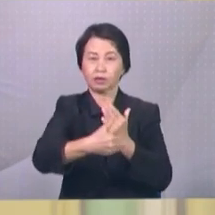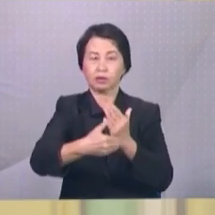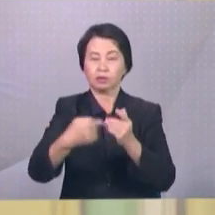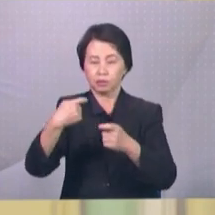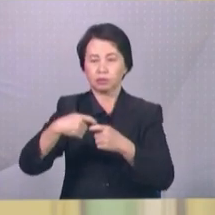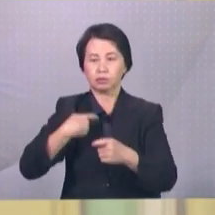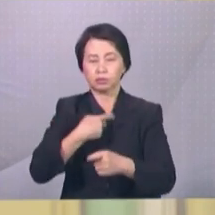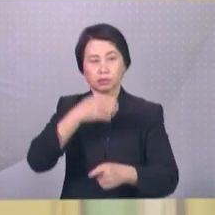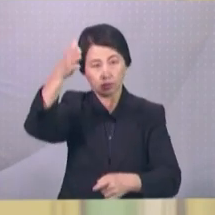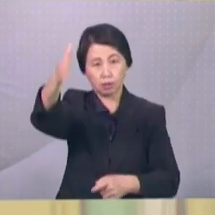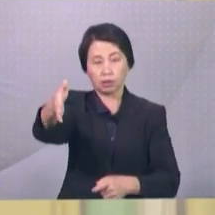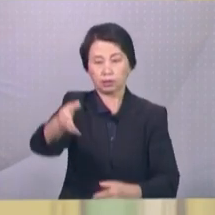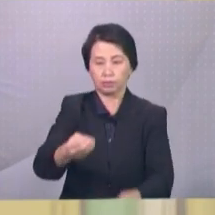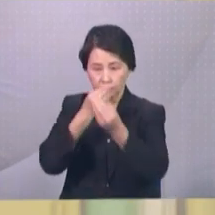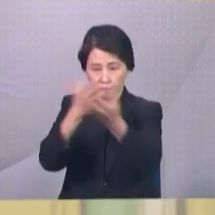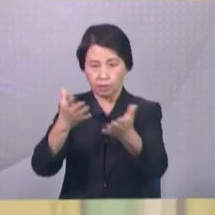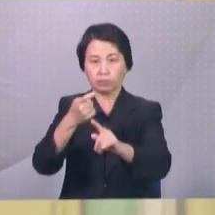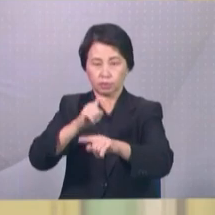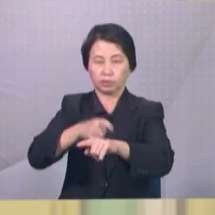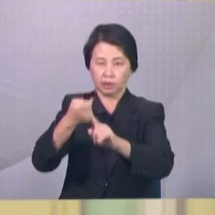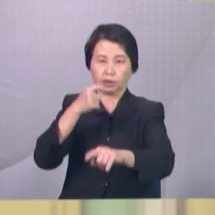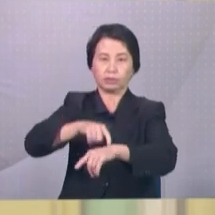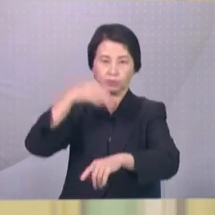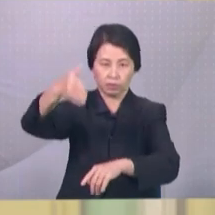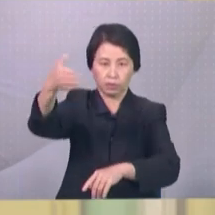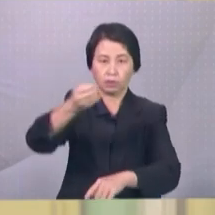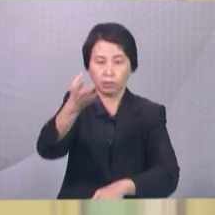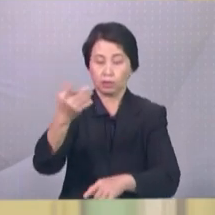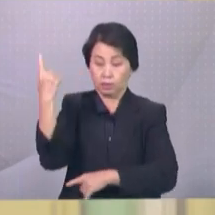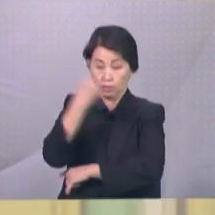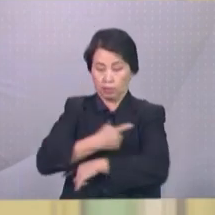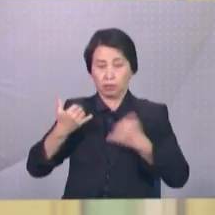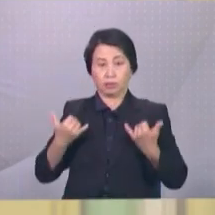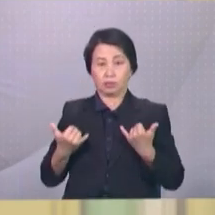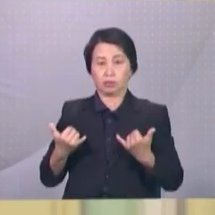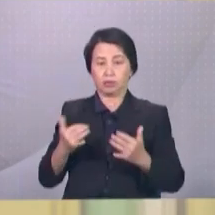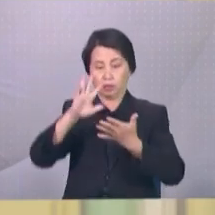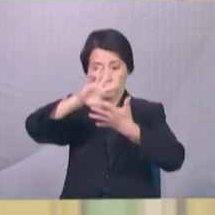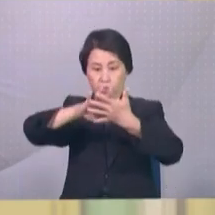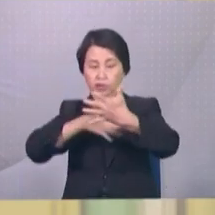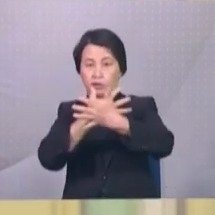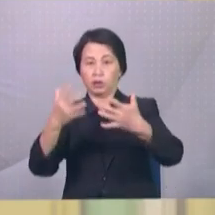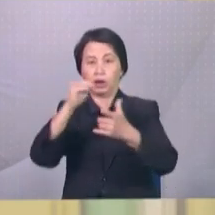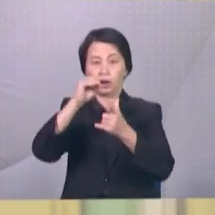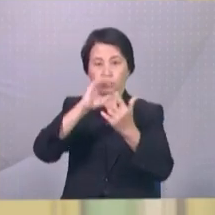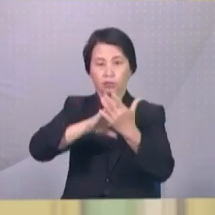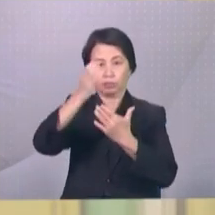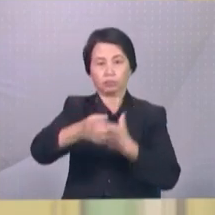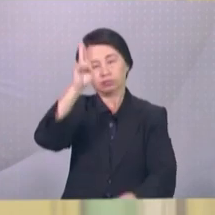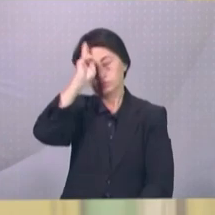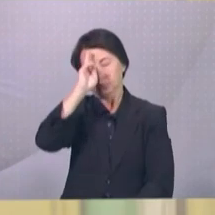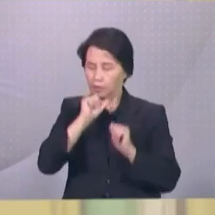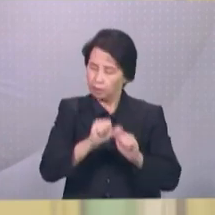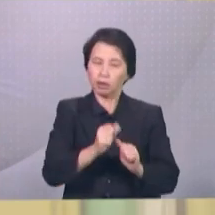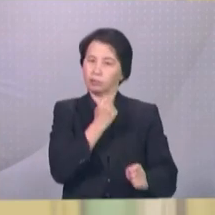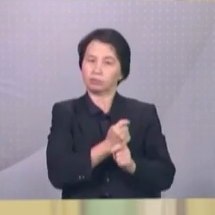ini kita akan maklumkan dari masa ke semasa. Ya, pada hari ini jadual atau takwim kekal seperti mana